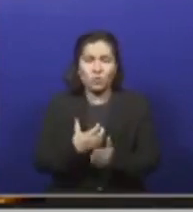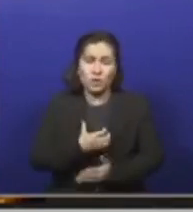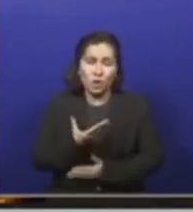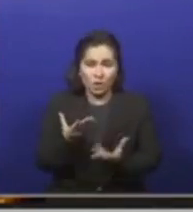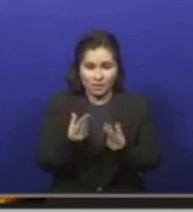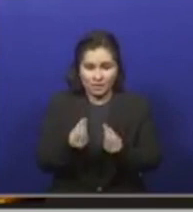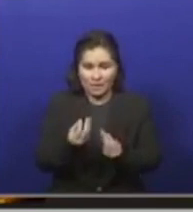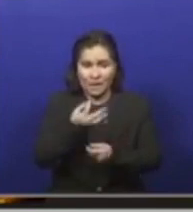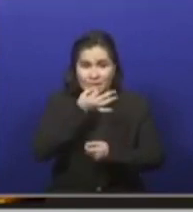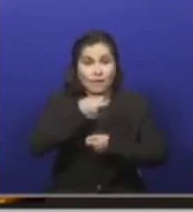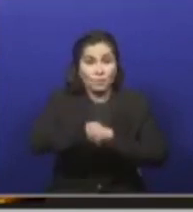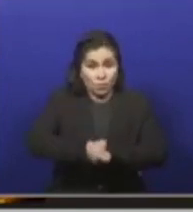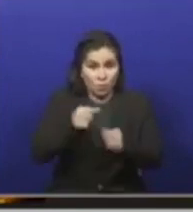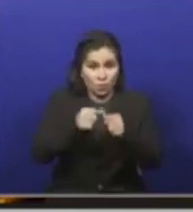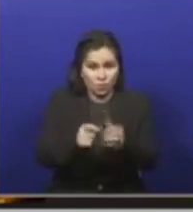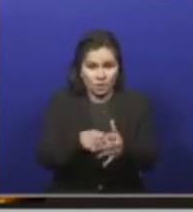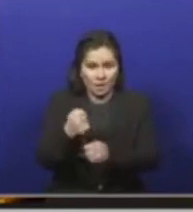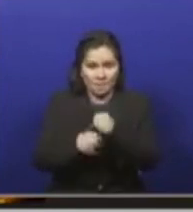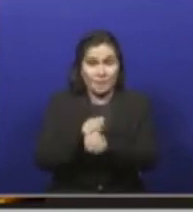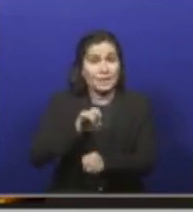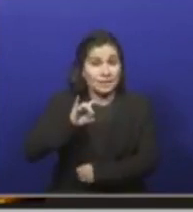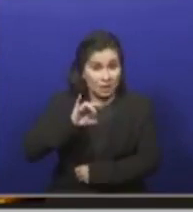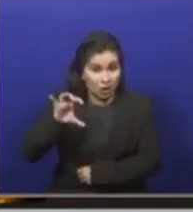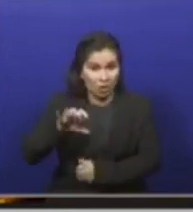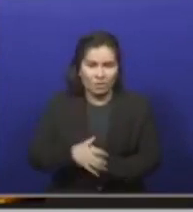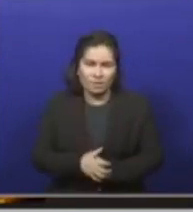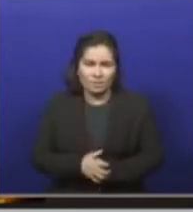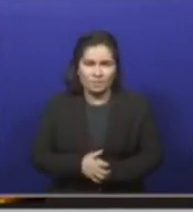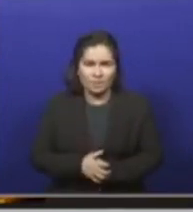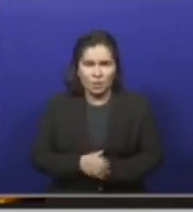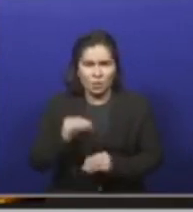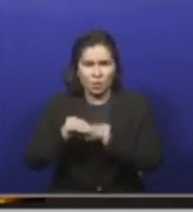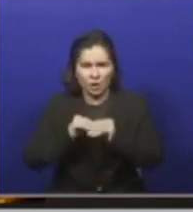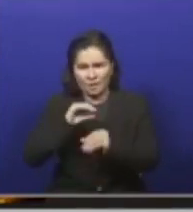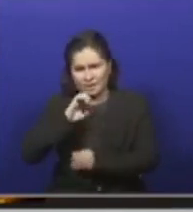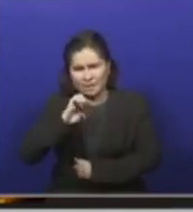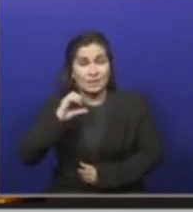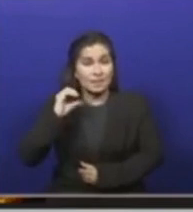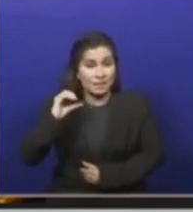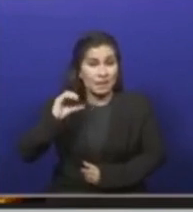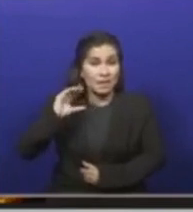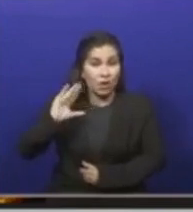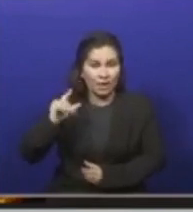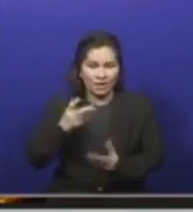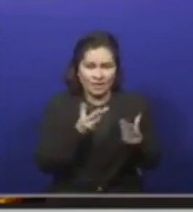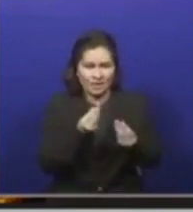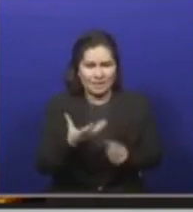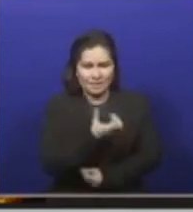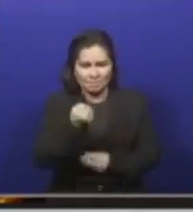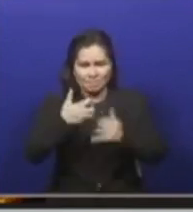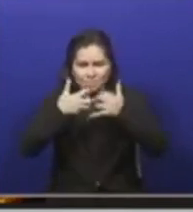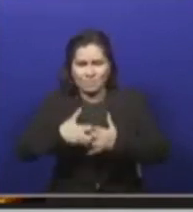ทำกินของตัวเองที่ตัวเองอยู่มาเป็น100ปีแล้วต่อสู้แย่งชิงกับโครงการ EEC ที่จะเอาพื้นที่เขาไปทำอุตสาห